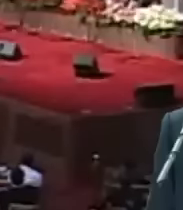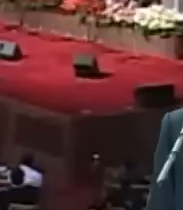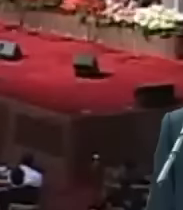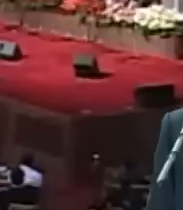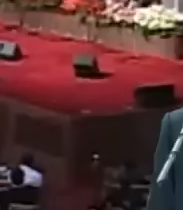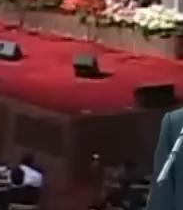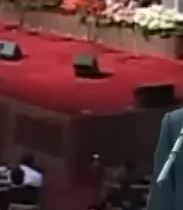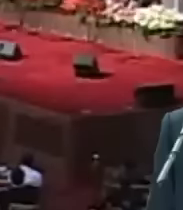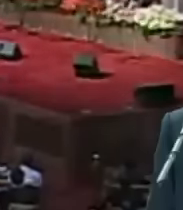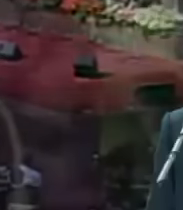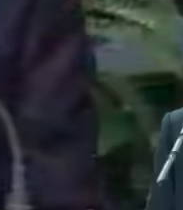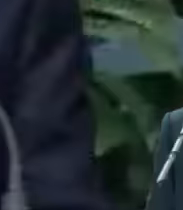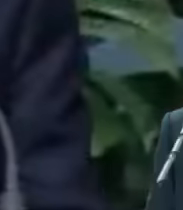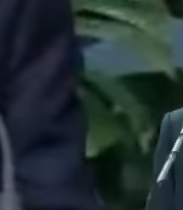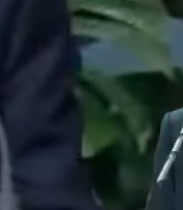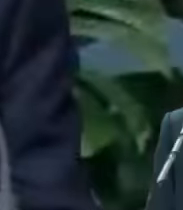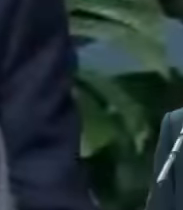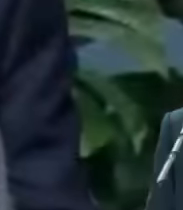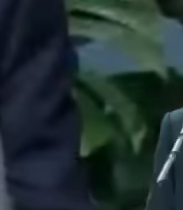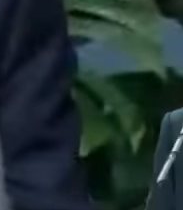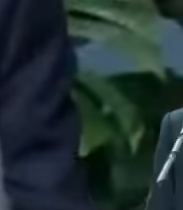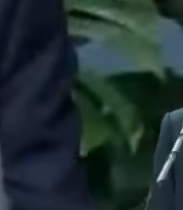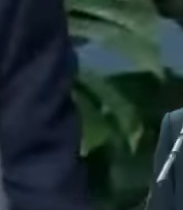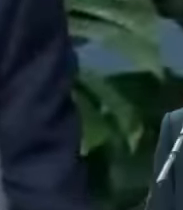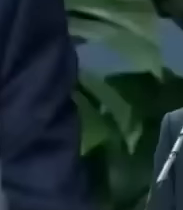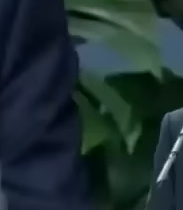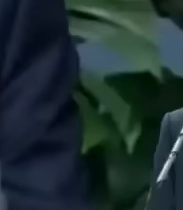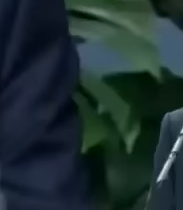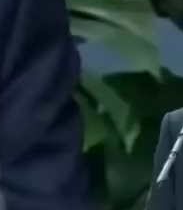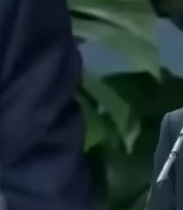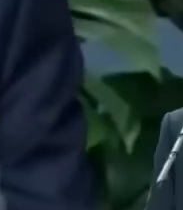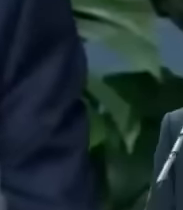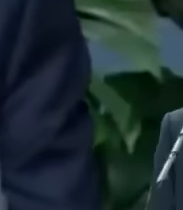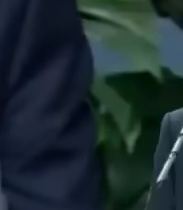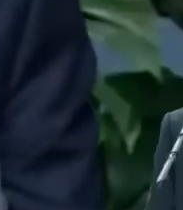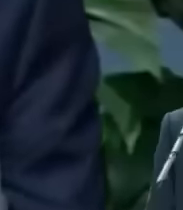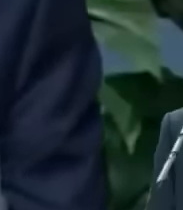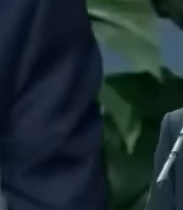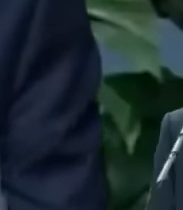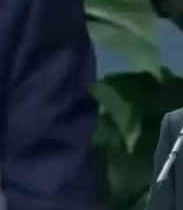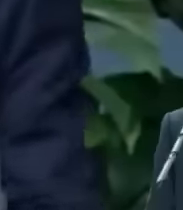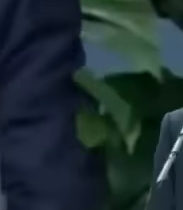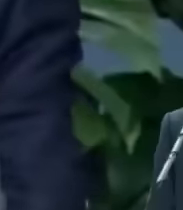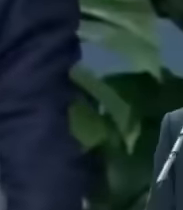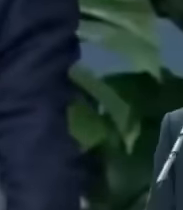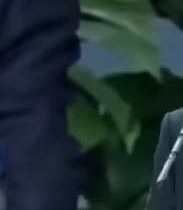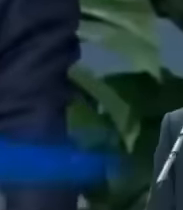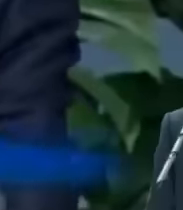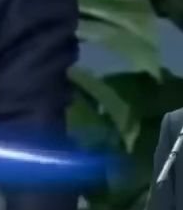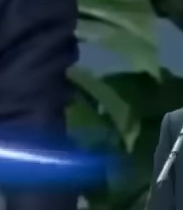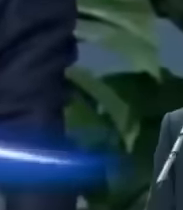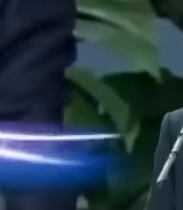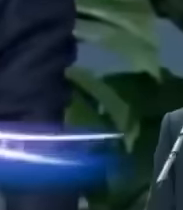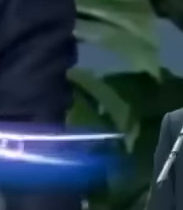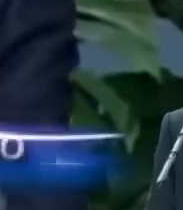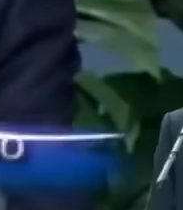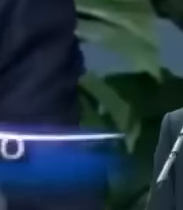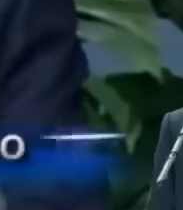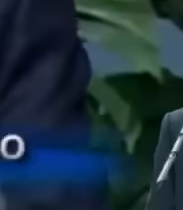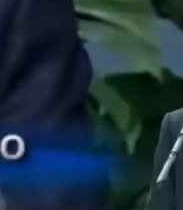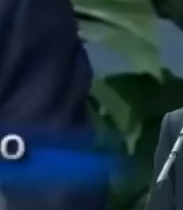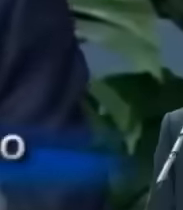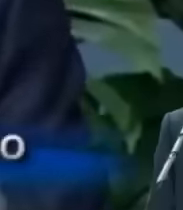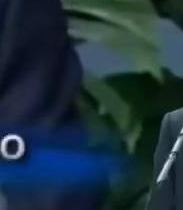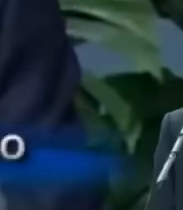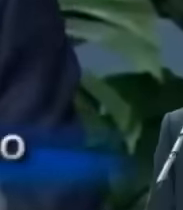제가 박수를 치려고 했더니 우리 성도 여러분이 더 열렬히 박수를 해주셨습니다. 아름다운 동산에 함께 들어갈 수 있음을